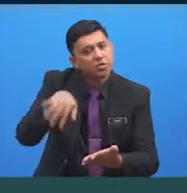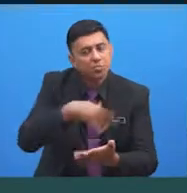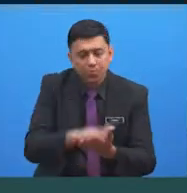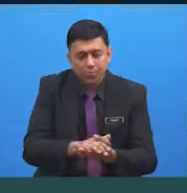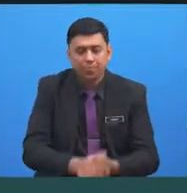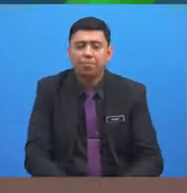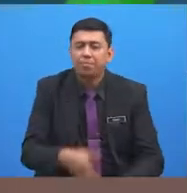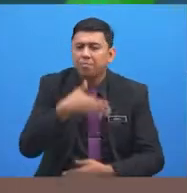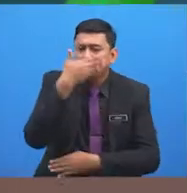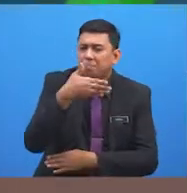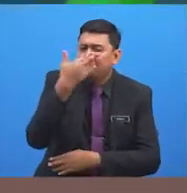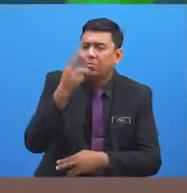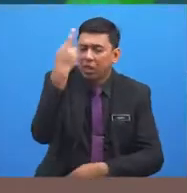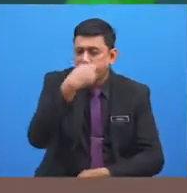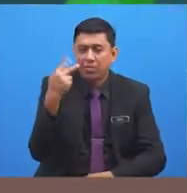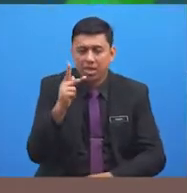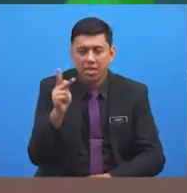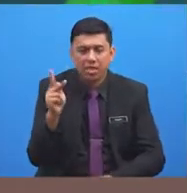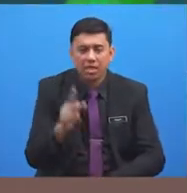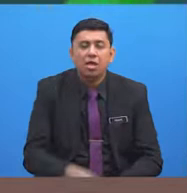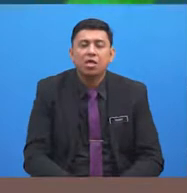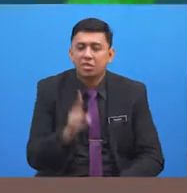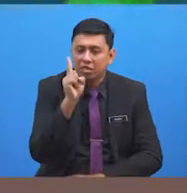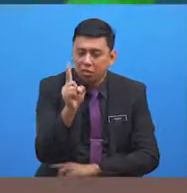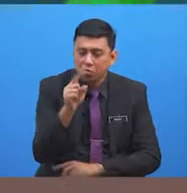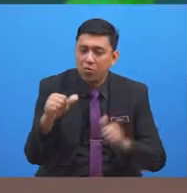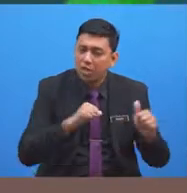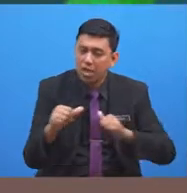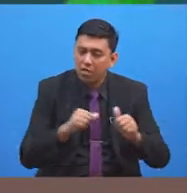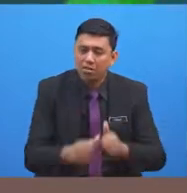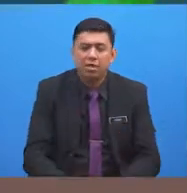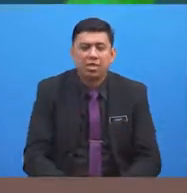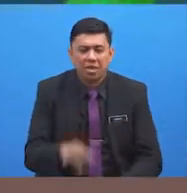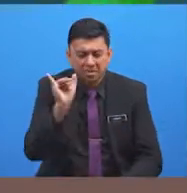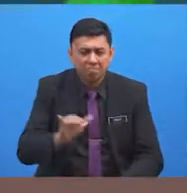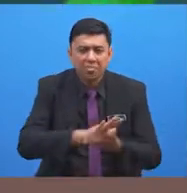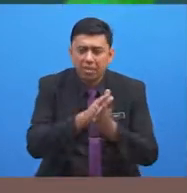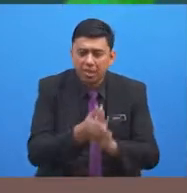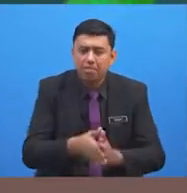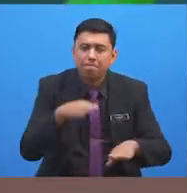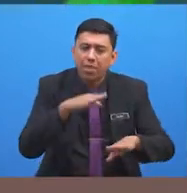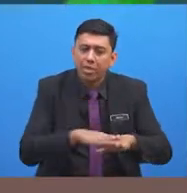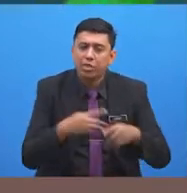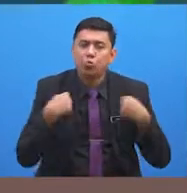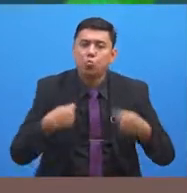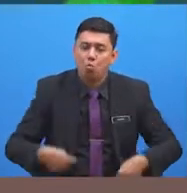Pelajar-pelajar sekalian, pernafasan merupakan salah satu aktiviti vital yang terjadi pada